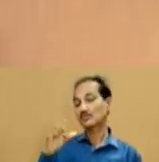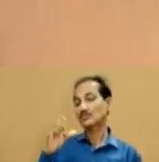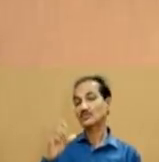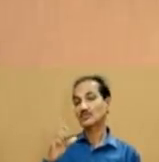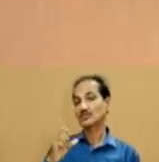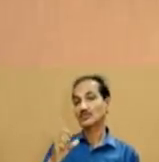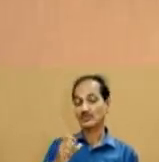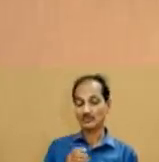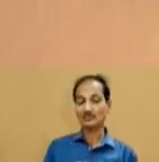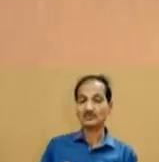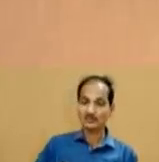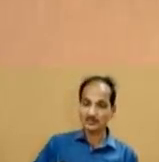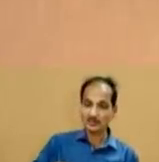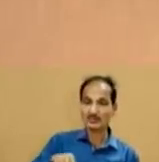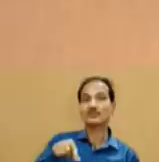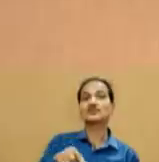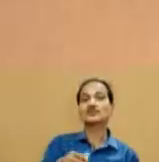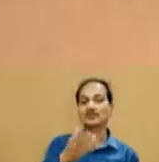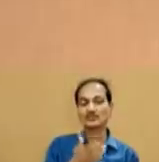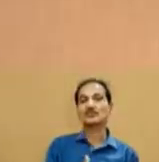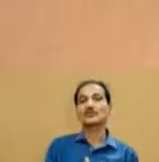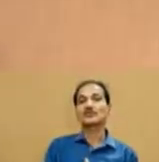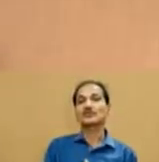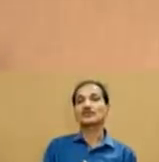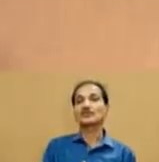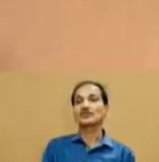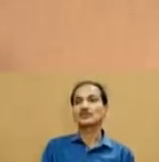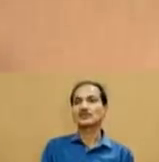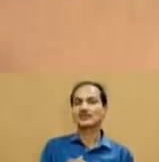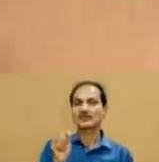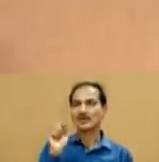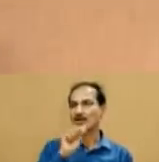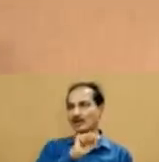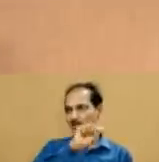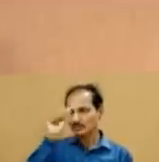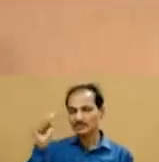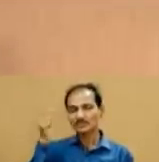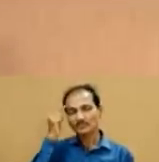କିଛି ଦିନ ତଳର ଗୋଟିଏ ଚିତ୍ର ଯେଉଁଟା ମୁଁ ଆପଣମାନଙ୍କୁ ଦେଖିବାକୁ ଚାହିଁବି।